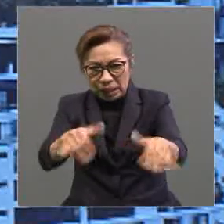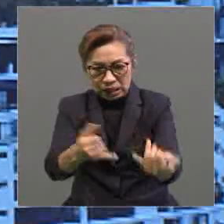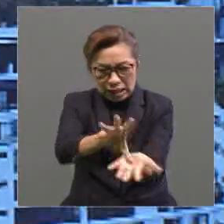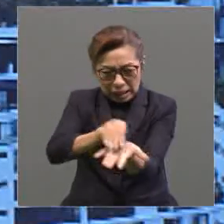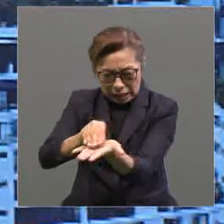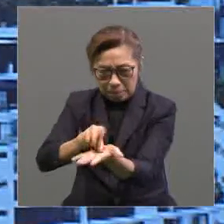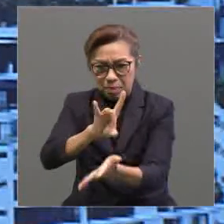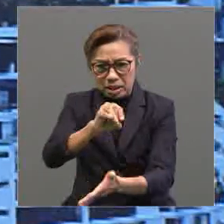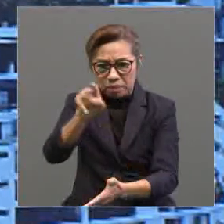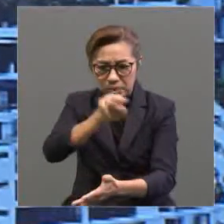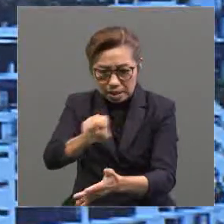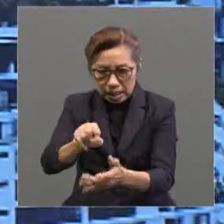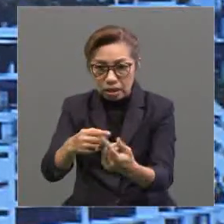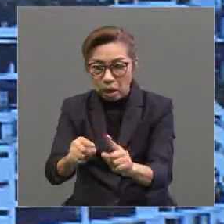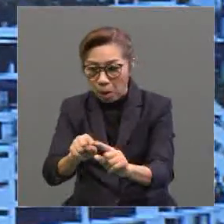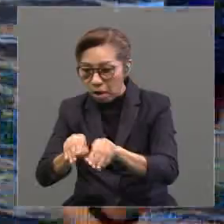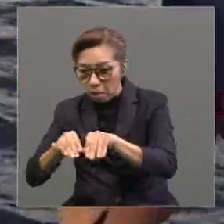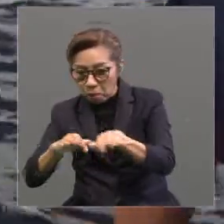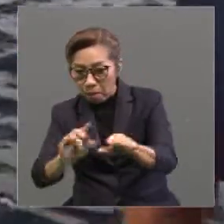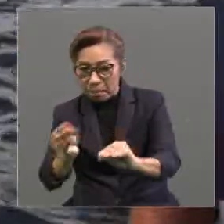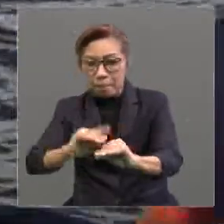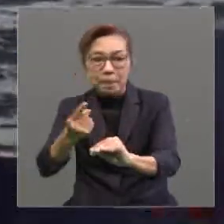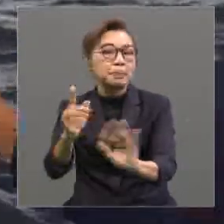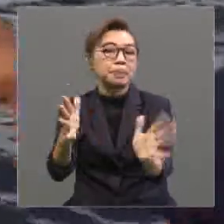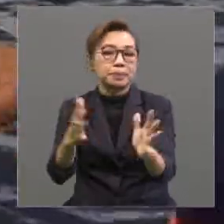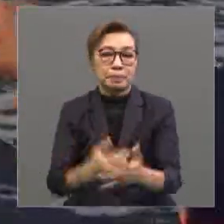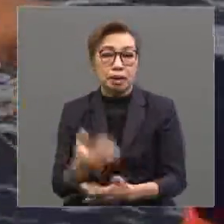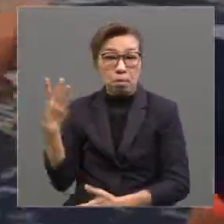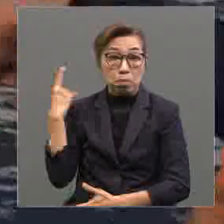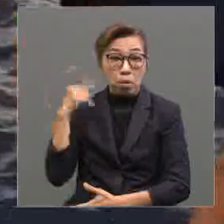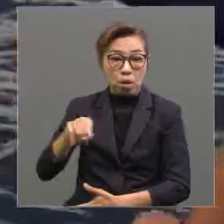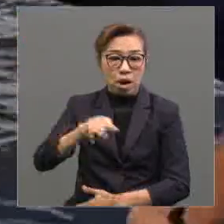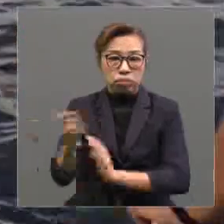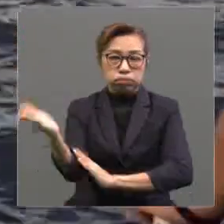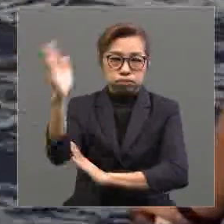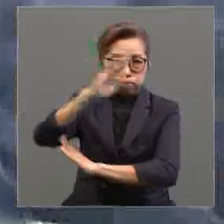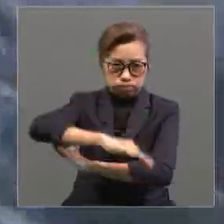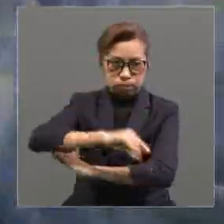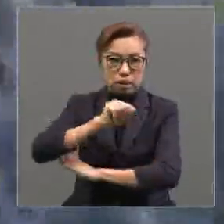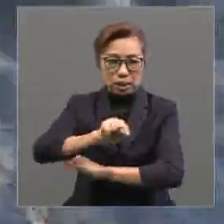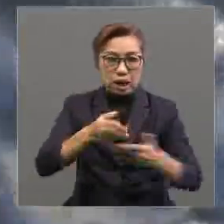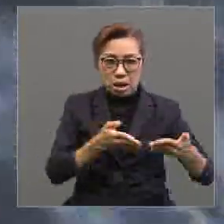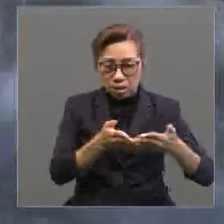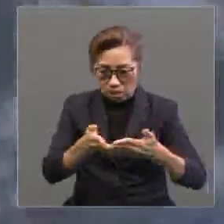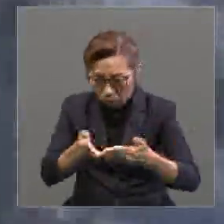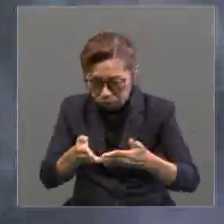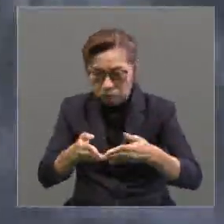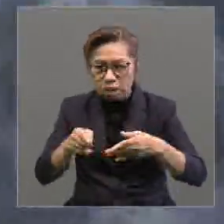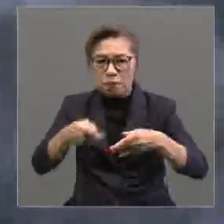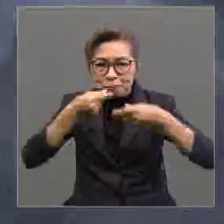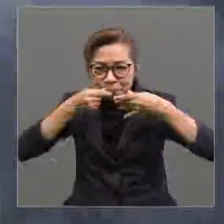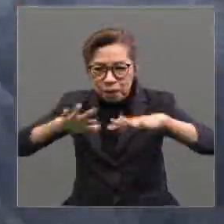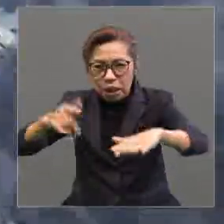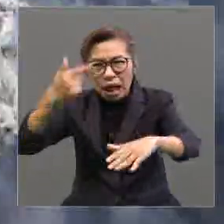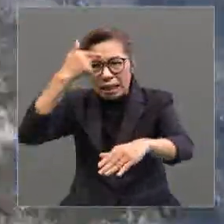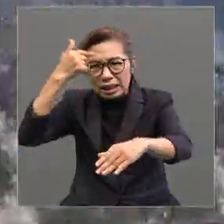และยังไม่พบการรั่วไหลเพิ่มเติมเมื่อวานนี้ตลอดทั้งวันครับเจ้าหน้าที่ก็เร่งดำเนินการขจัดคราบน้ำมันด้วย